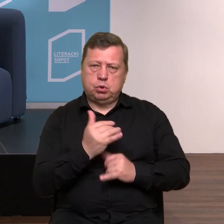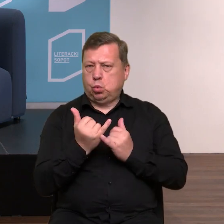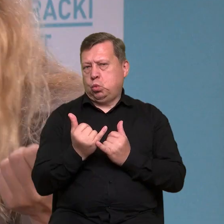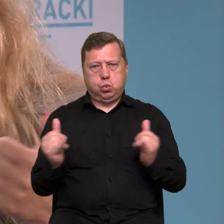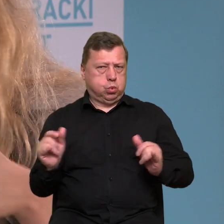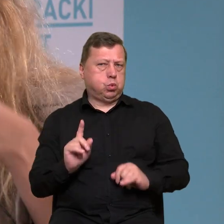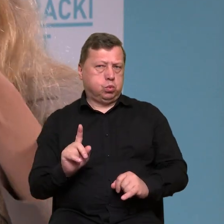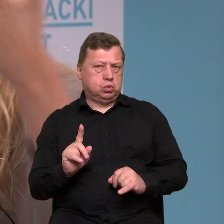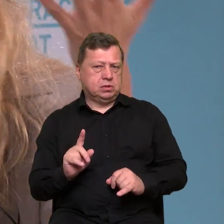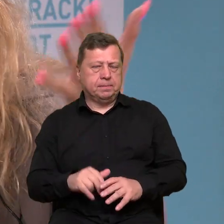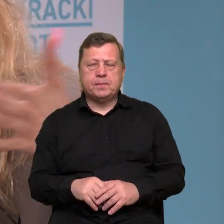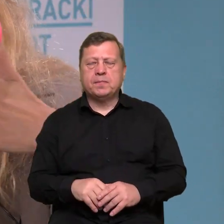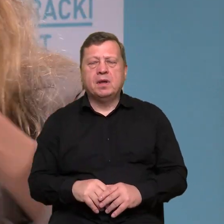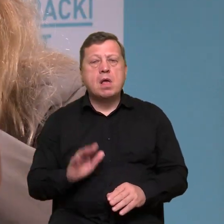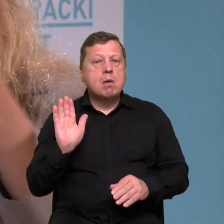Można